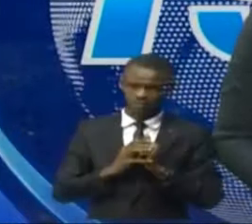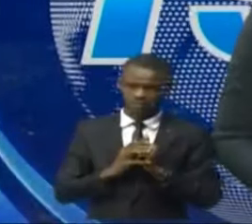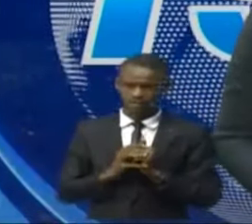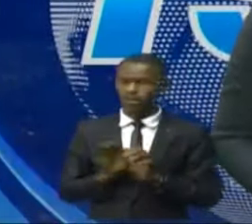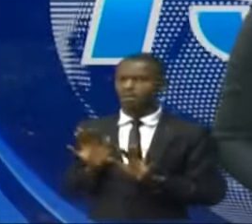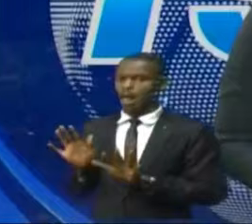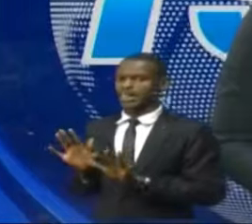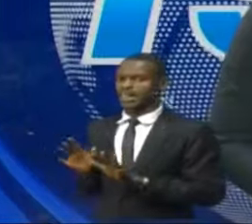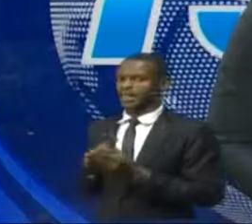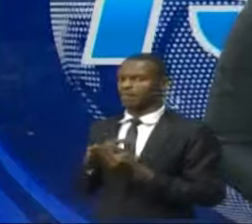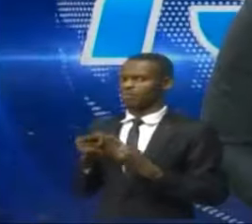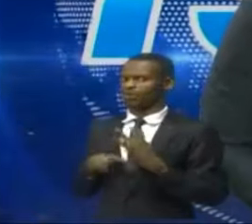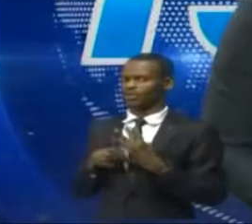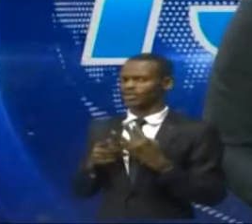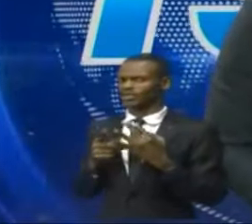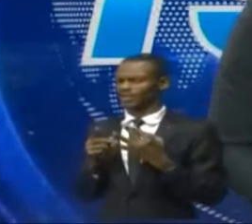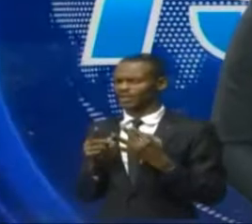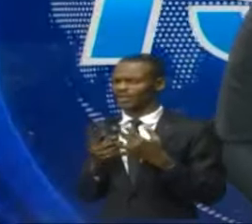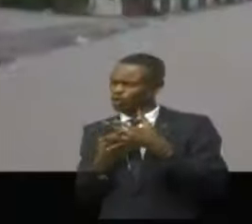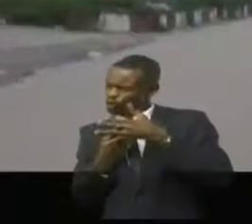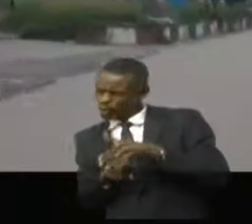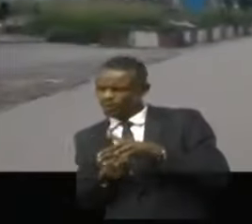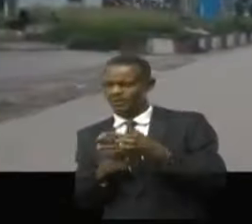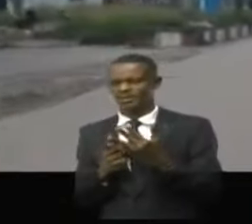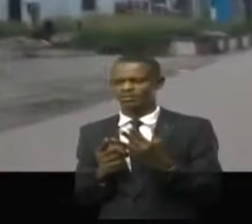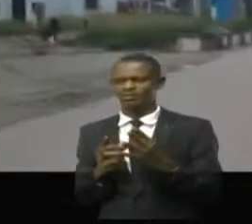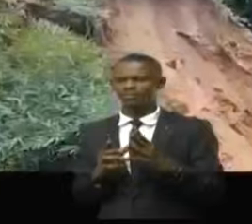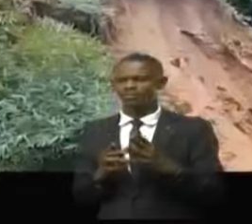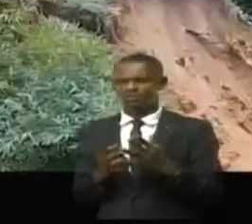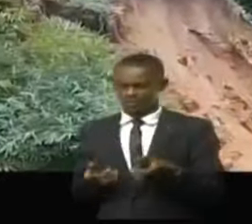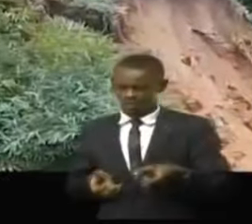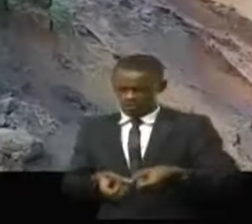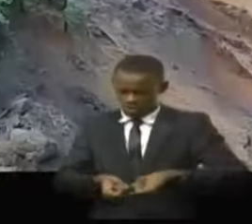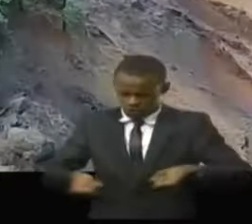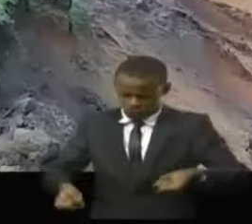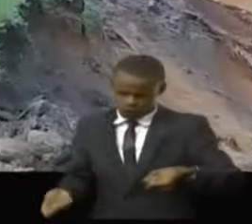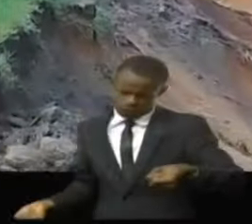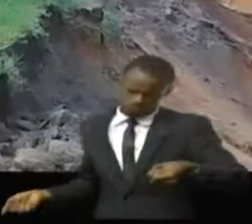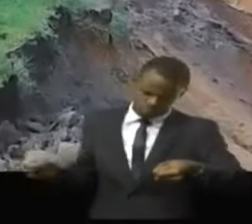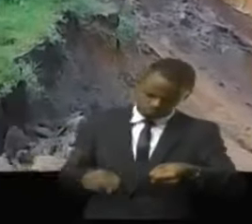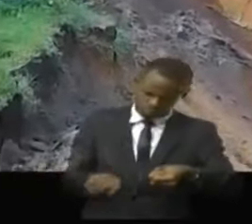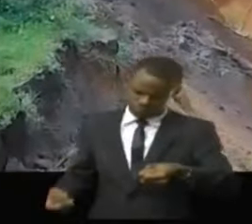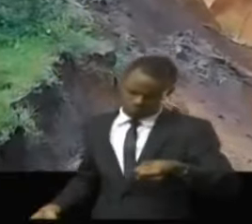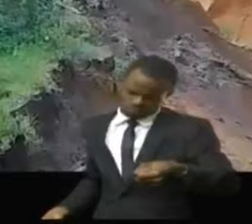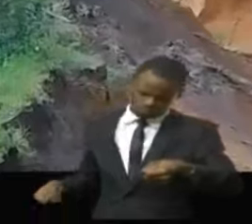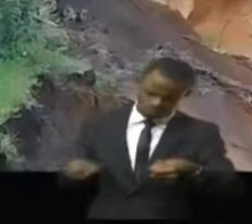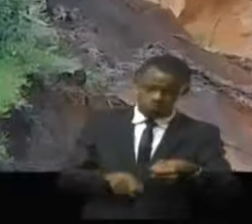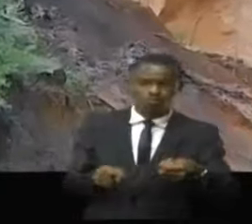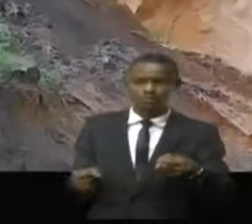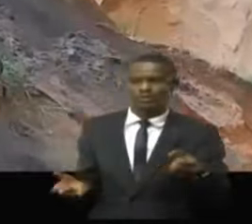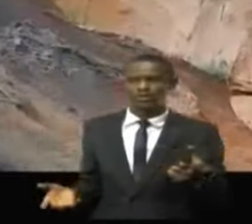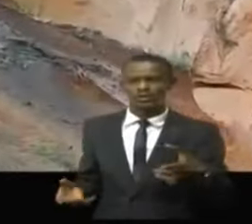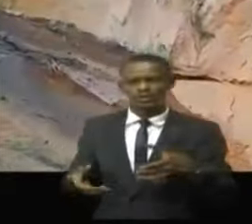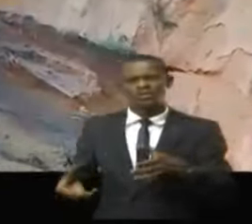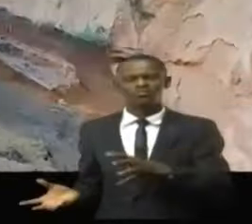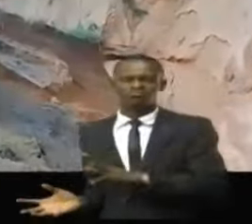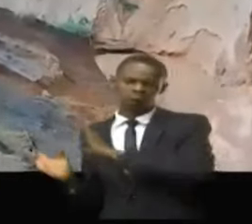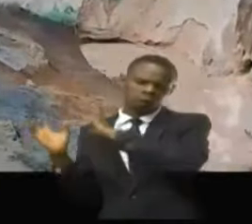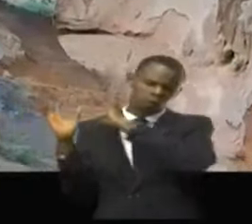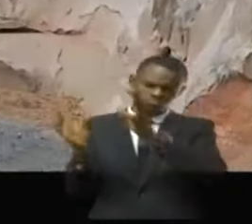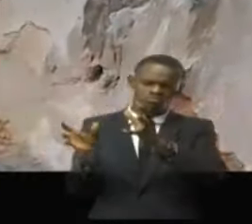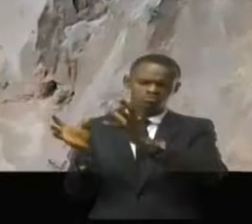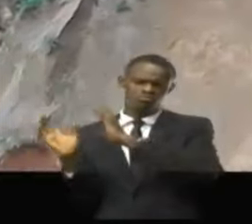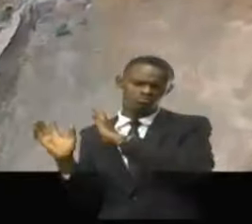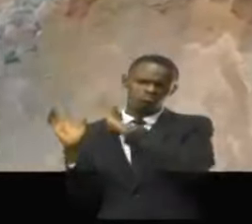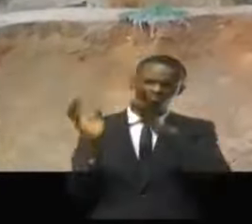remis pour limiter le dégât. Cédric Yanina. Des images qui font froid dans le dos. Des têtes d'érosion dans un décor lunaire dans le